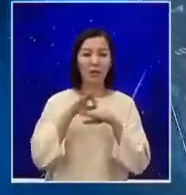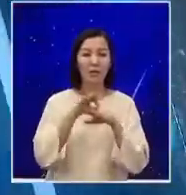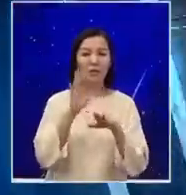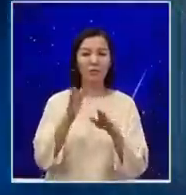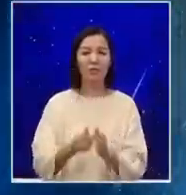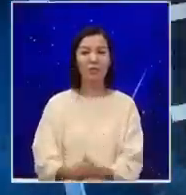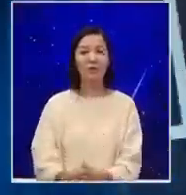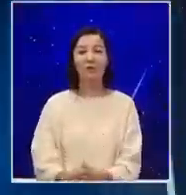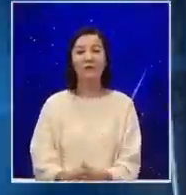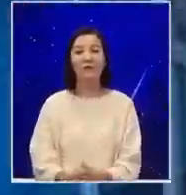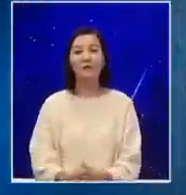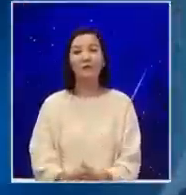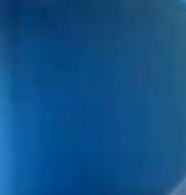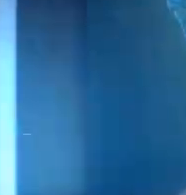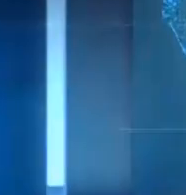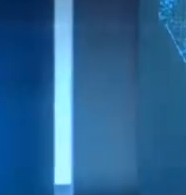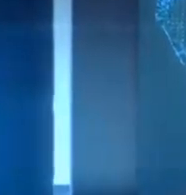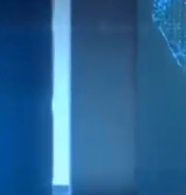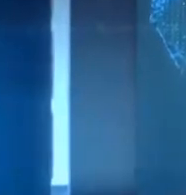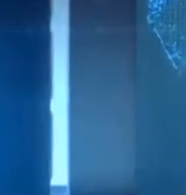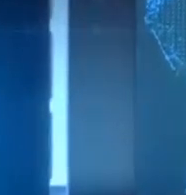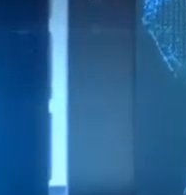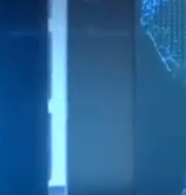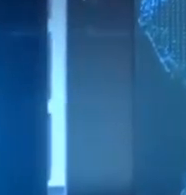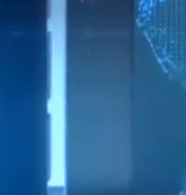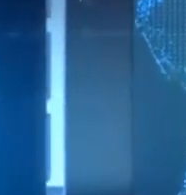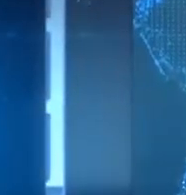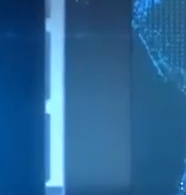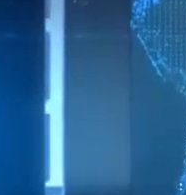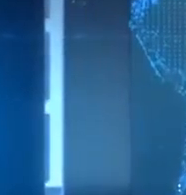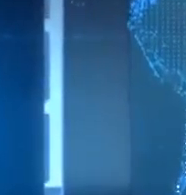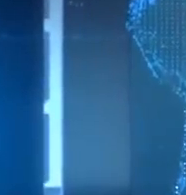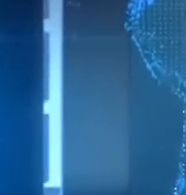Елдана Серікбайқызы, Ғабит Қабдырахманов, Жетісу телеарнасы.